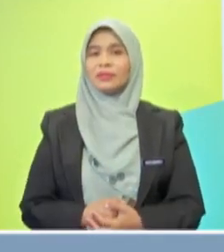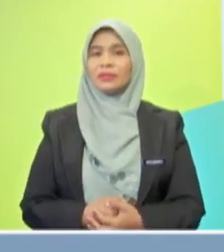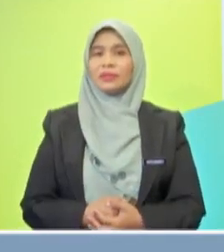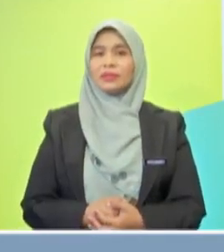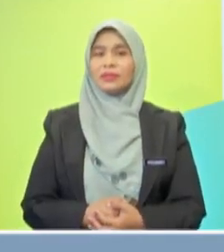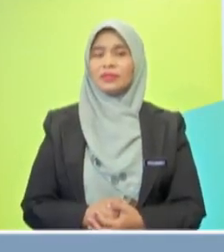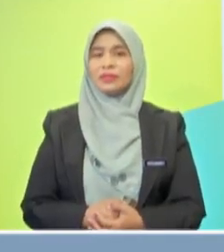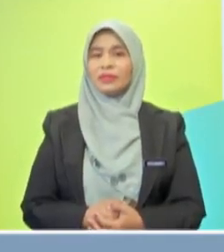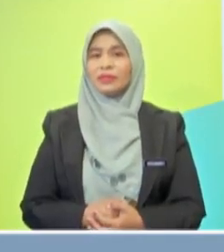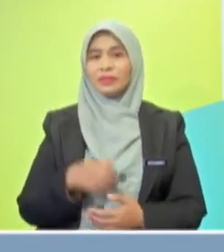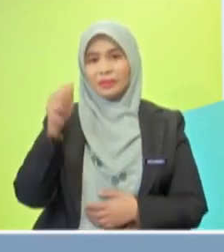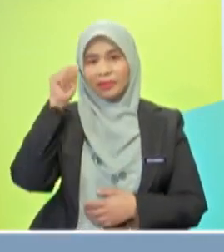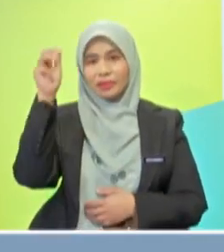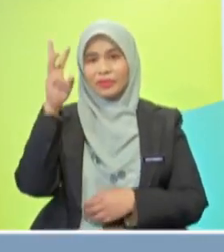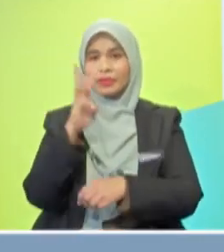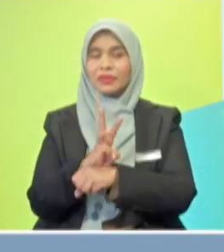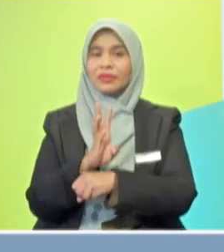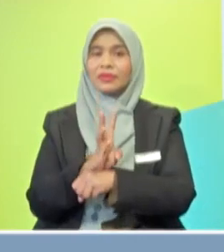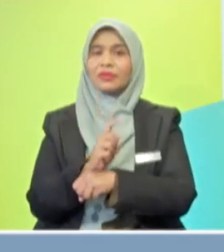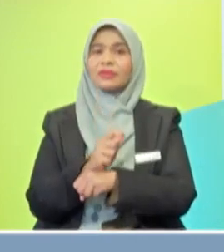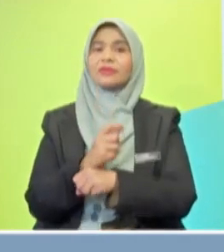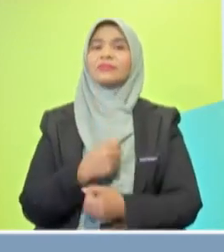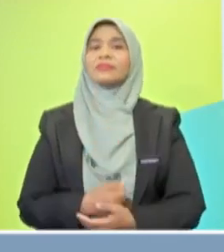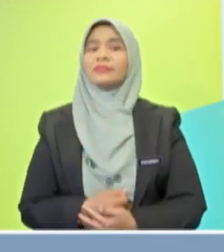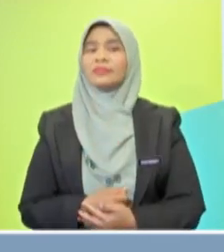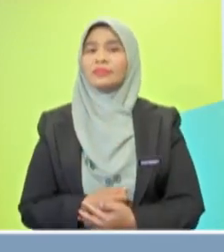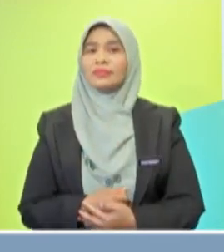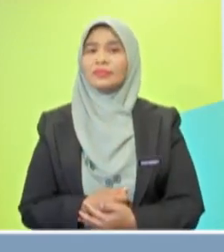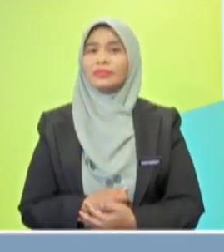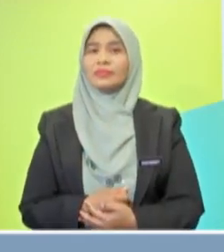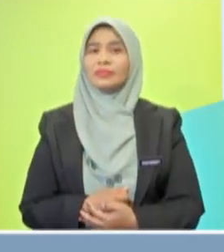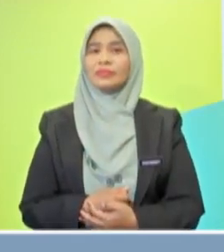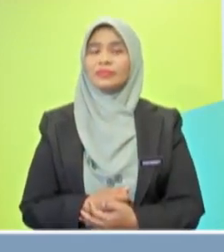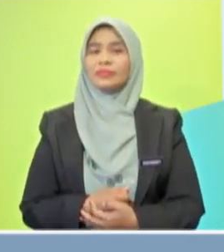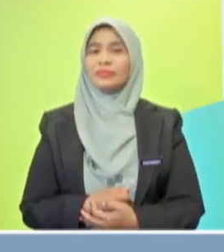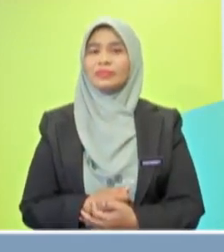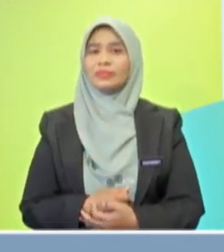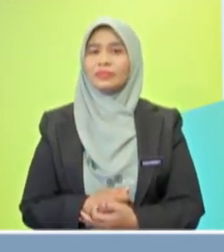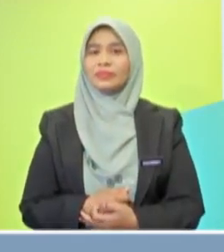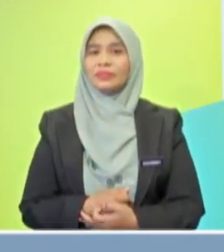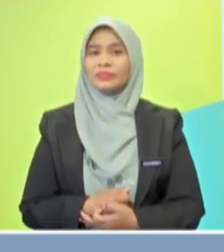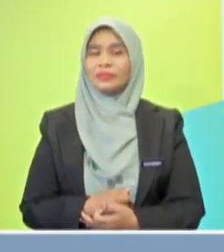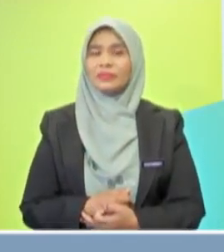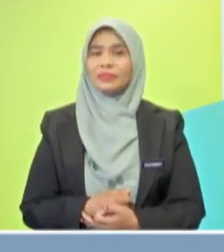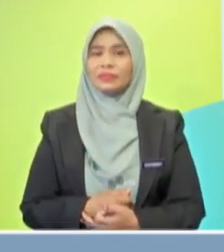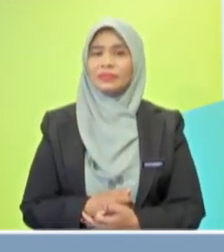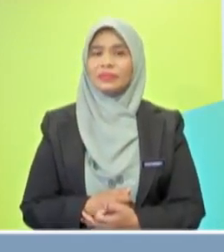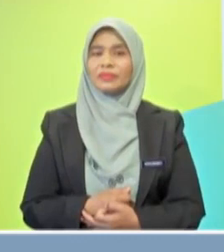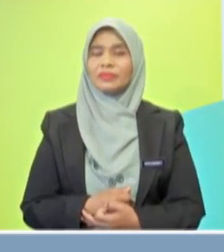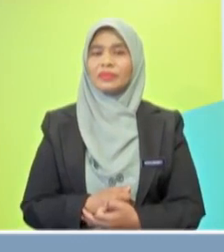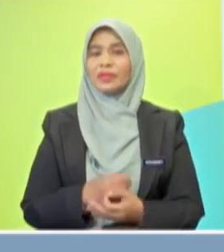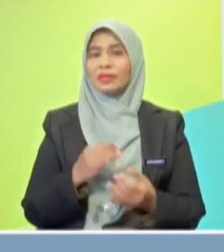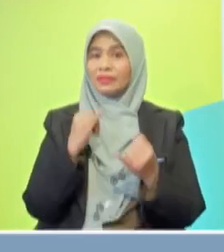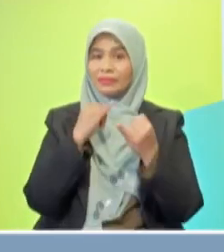51. Assalamualaikum Khalif. Okay, baik Khalif. Okay, baiklah. Okay,